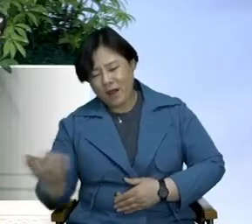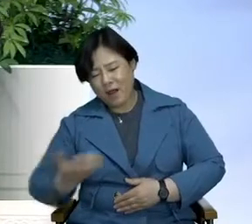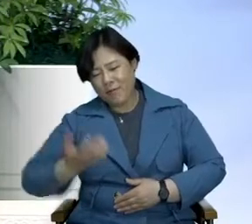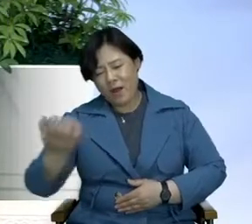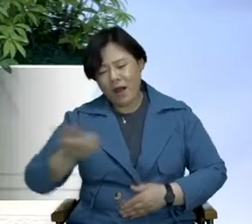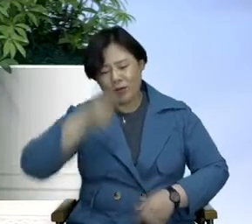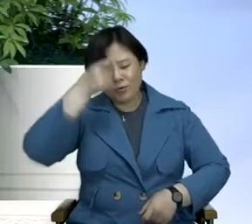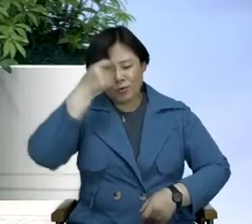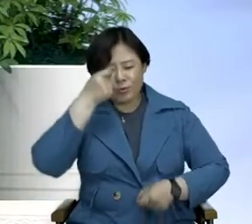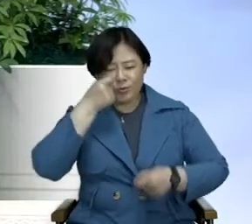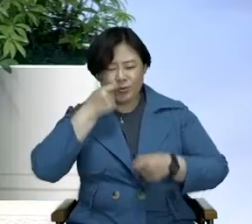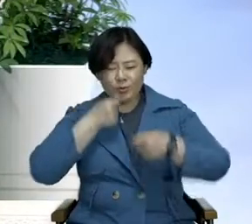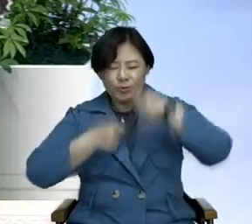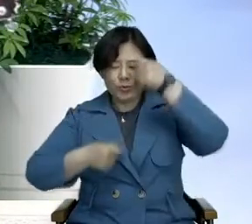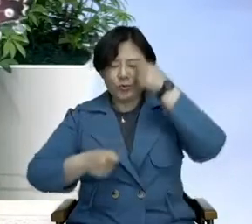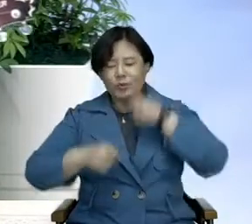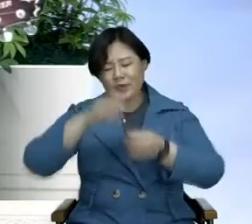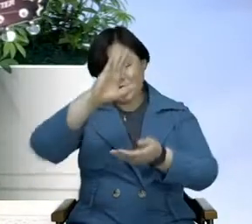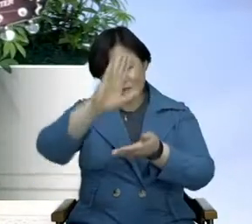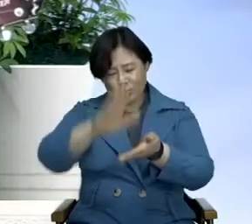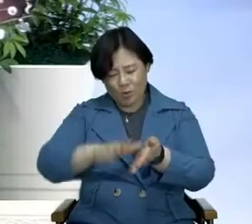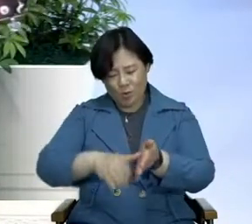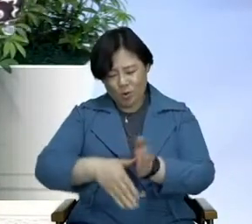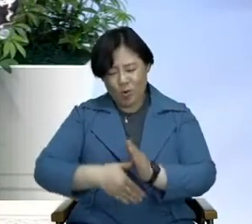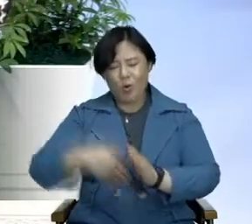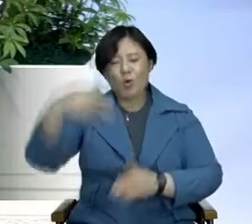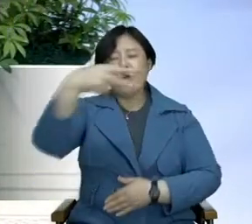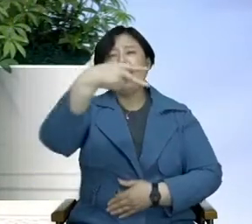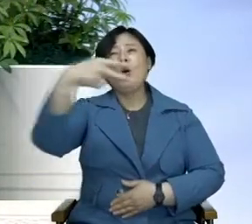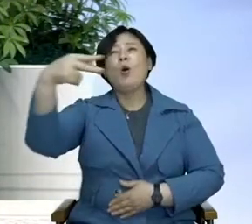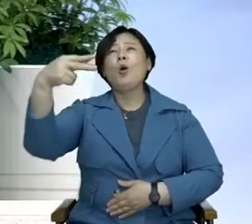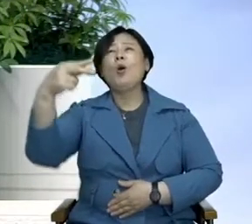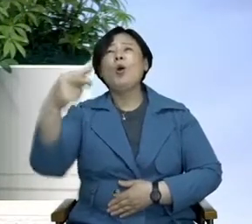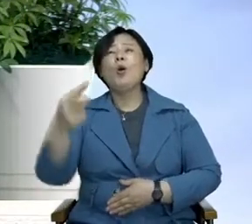마음 아파울 때도